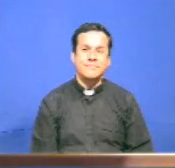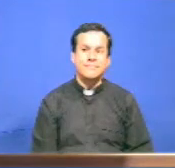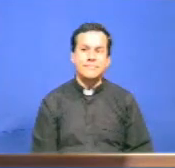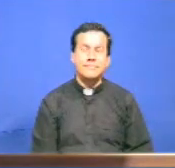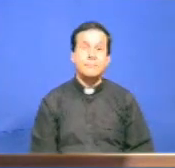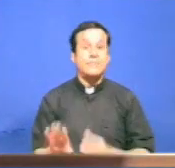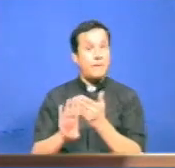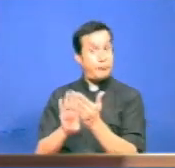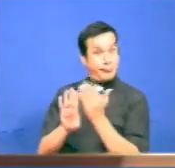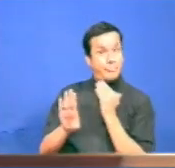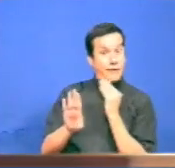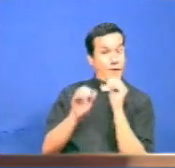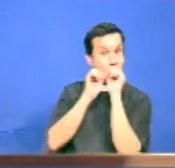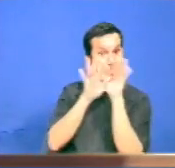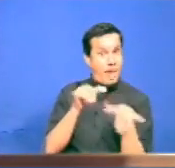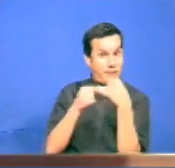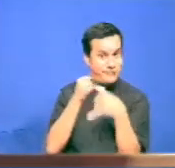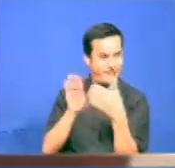Kabla ya baraka ya mwisho,